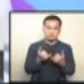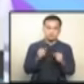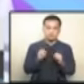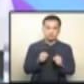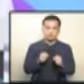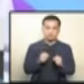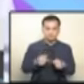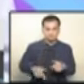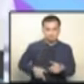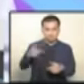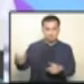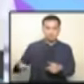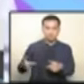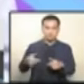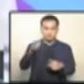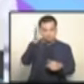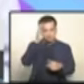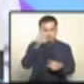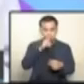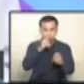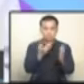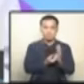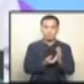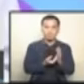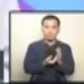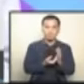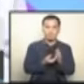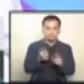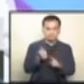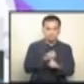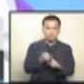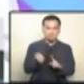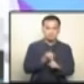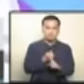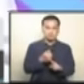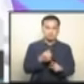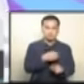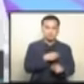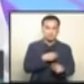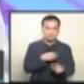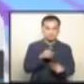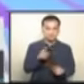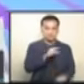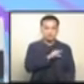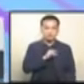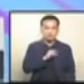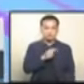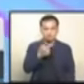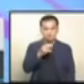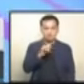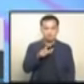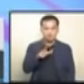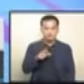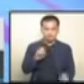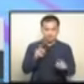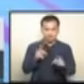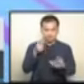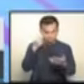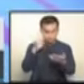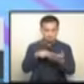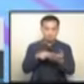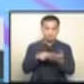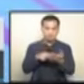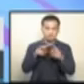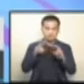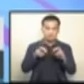pwede ma-disarman po itong si Bercacio kapag napatunayan umabuso itong pulis na ito. Ano sir, General? Sige po, titignan po natin